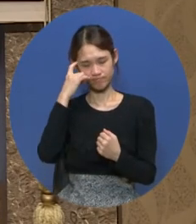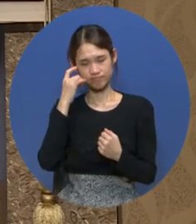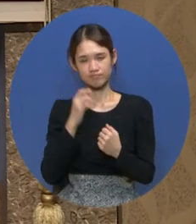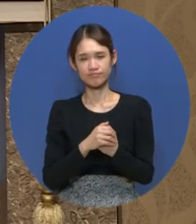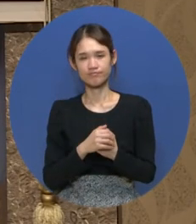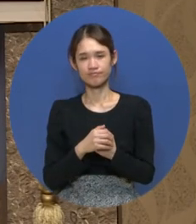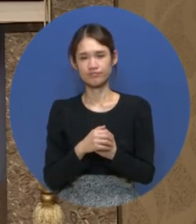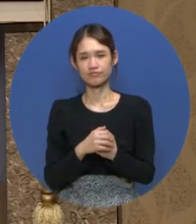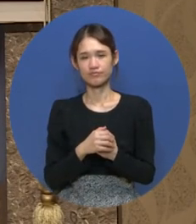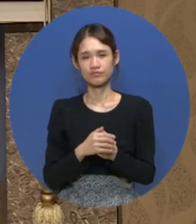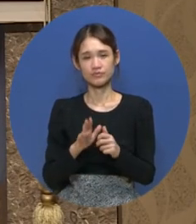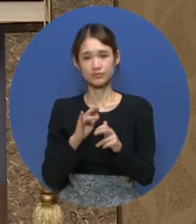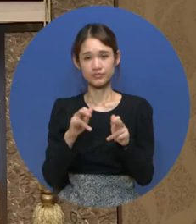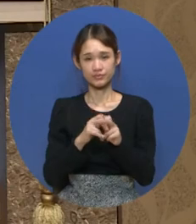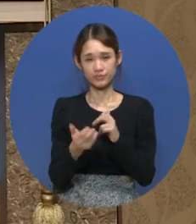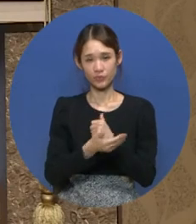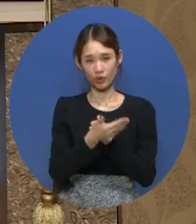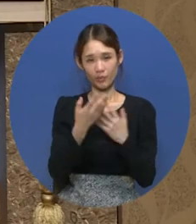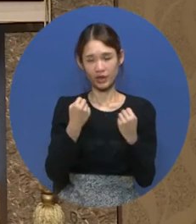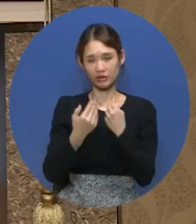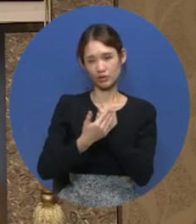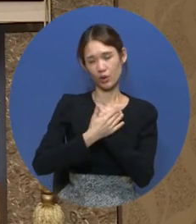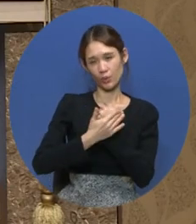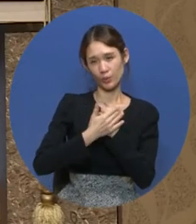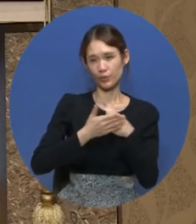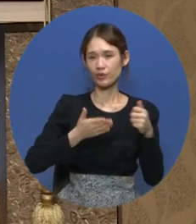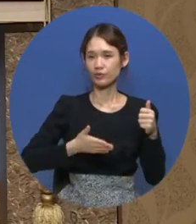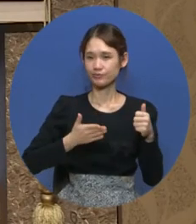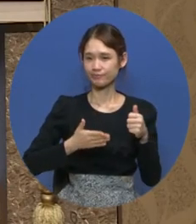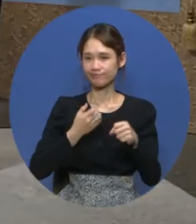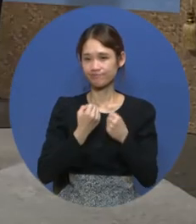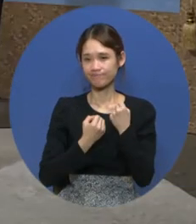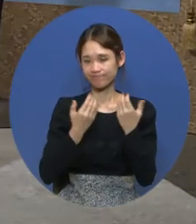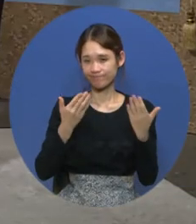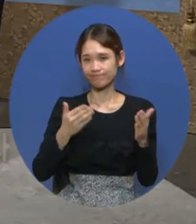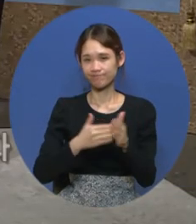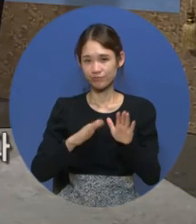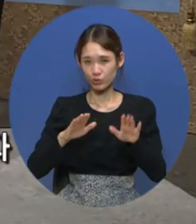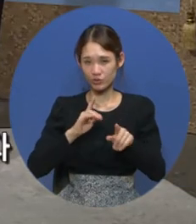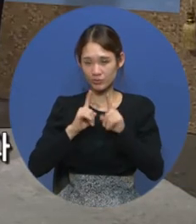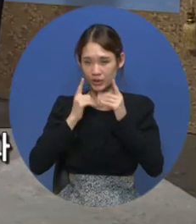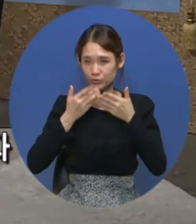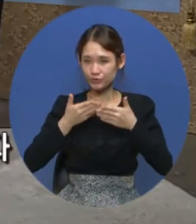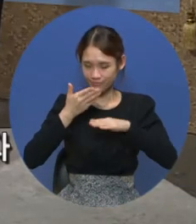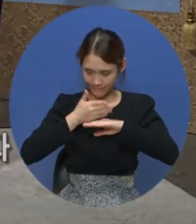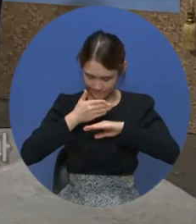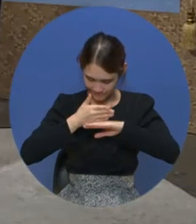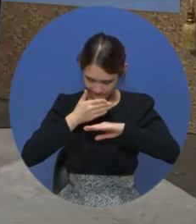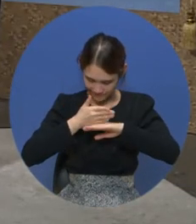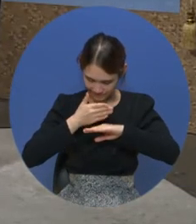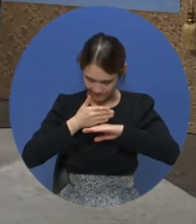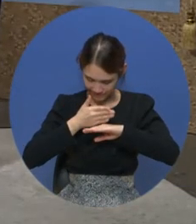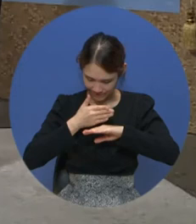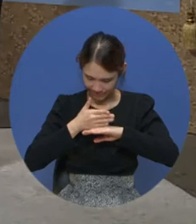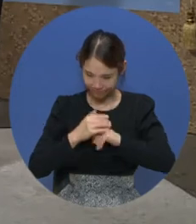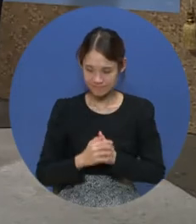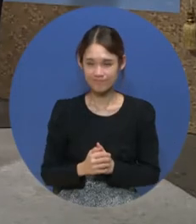그래서 비장애인 여러분들의 많은 협조를 당부 드리고 있습니다 네 오늘 말씀 감사합니다 감사합니다